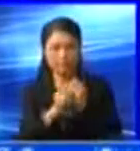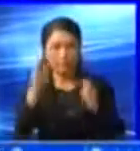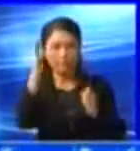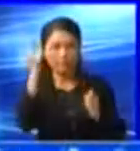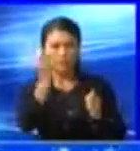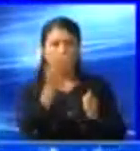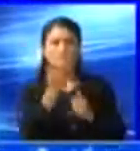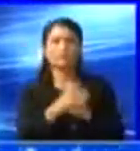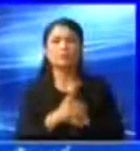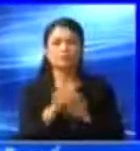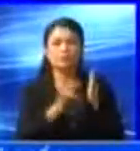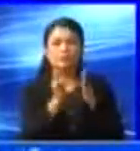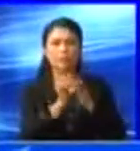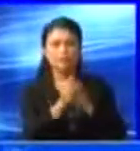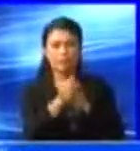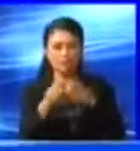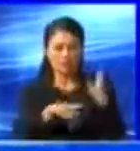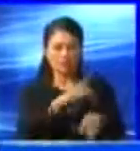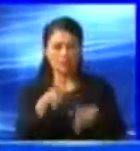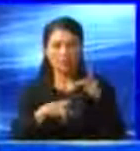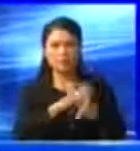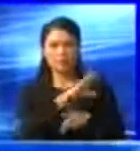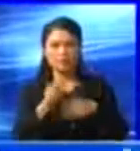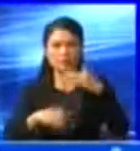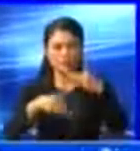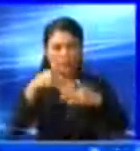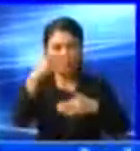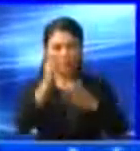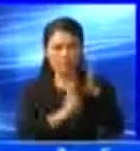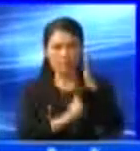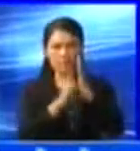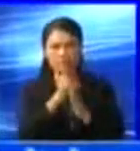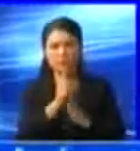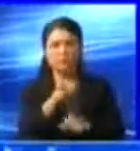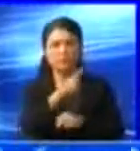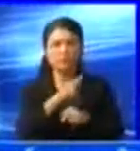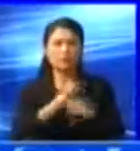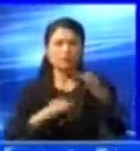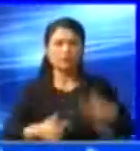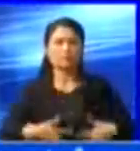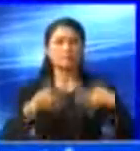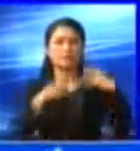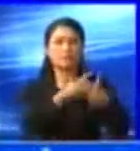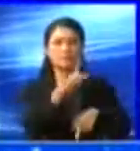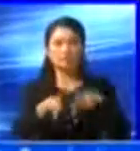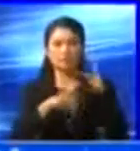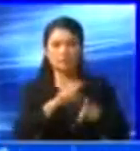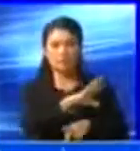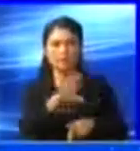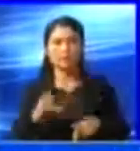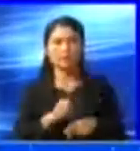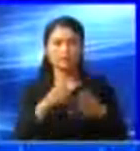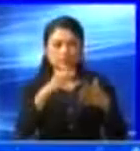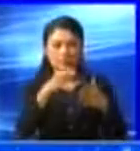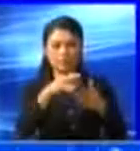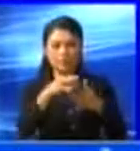ល់រដ្ឋាភិបាលនិងប្រជាជនកម្ពុជាក្នុងដំណើរការអភិវឌ្ឍប្រទេសជាតិនិងលើកកម្ពស់ជីវភាពរស់នៅរបស់ប្រជាជនកម្ពុជាជាពិ